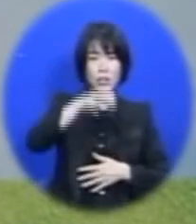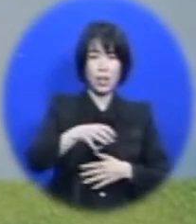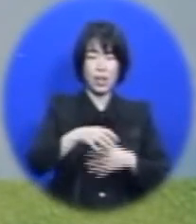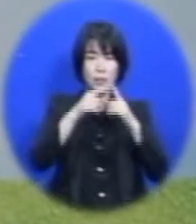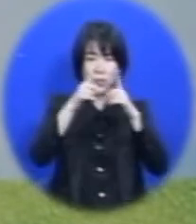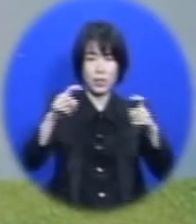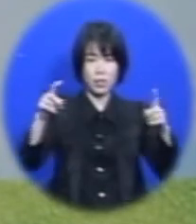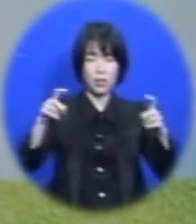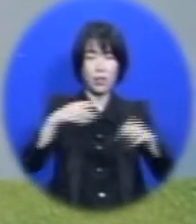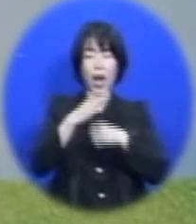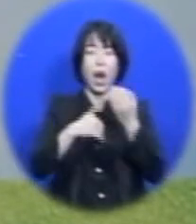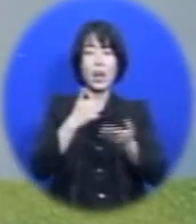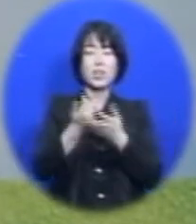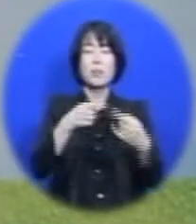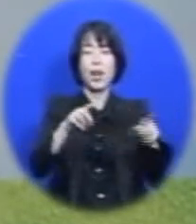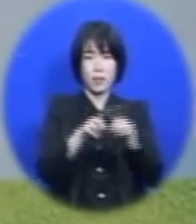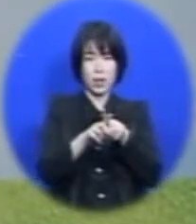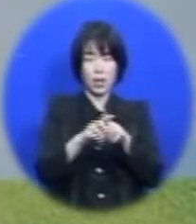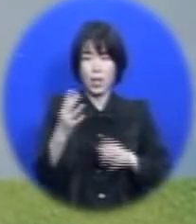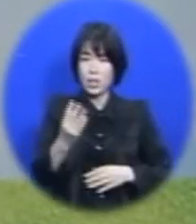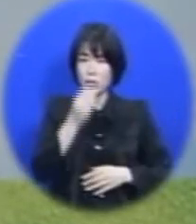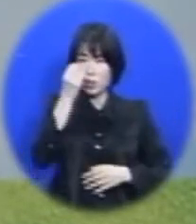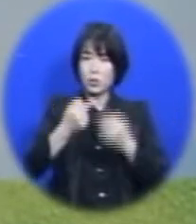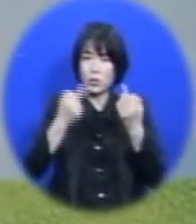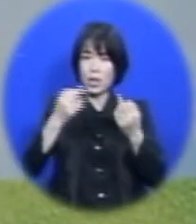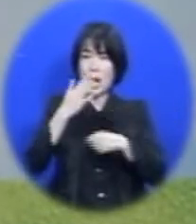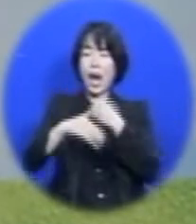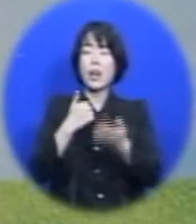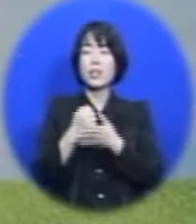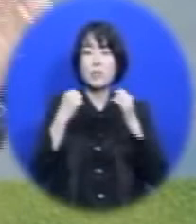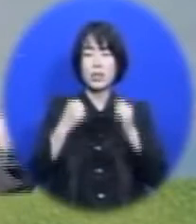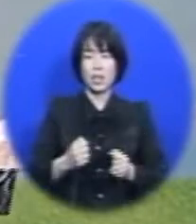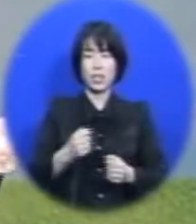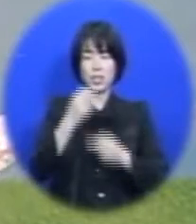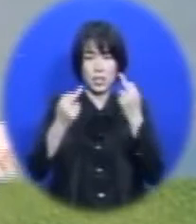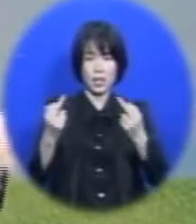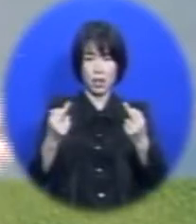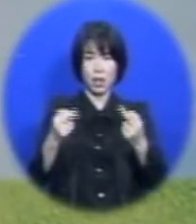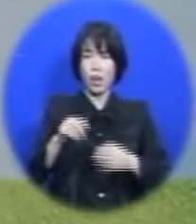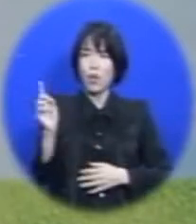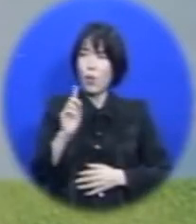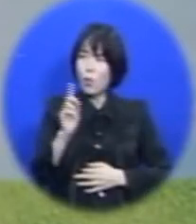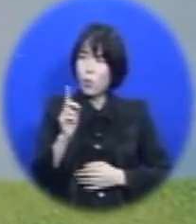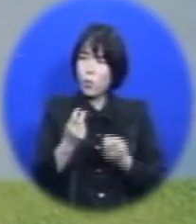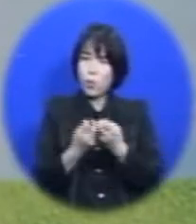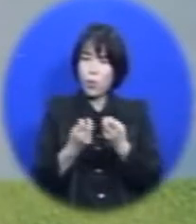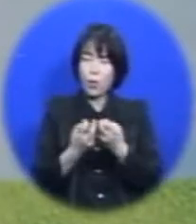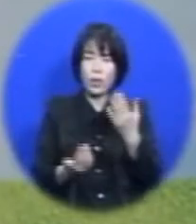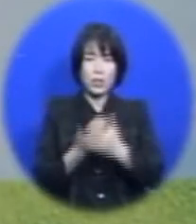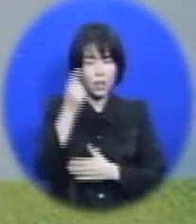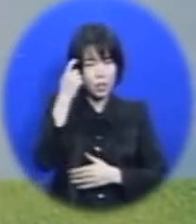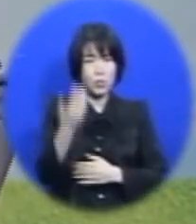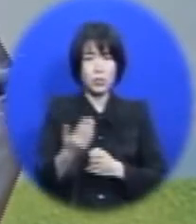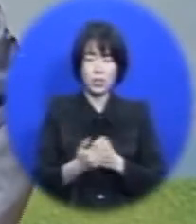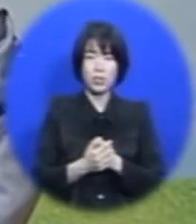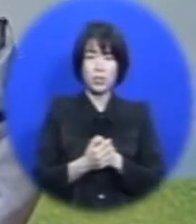성, 시온산은 하나님이 계신 산입니다. 그런데 어떻게 이런 일이 벌어질 수 있냐